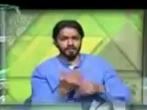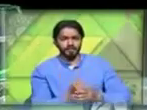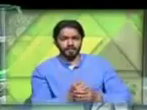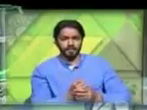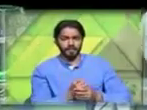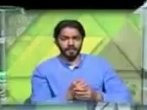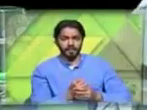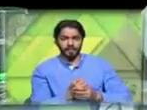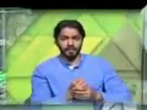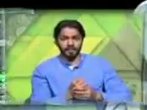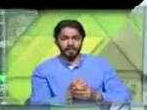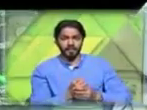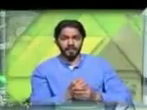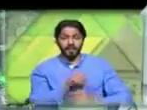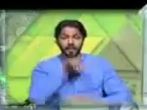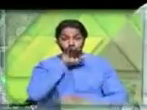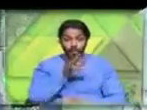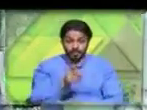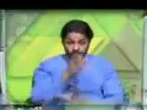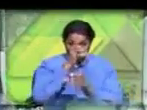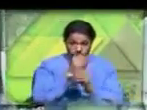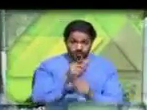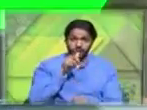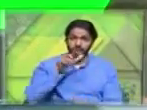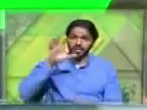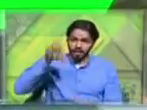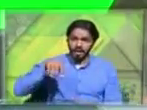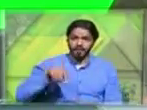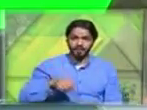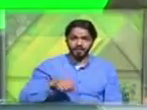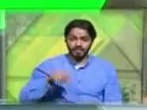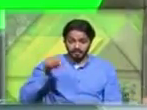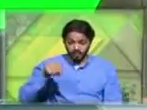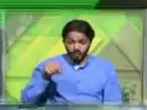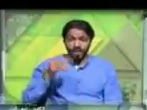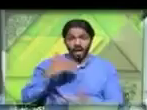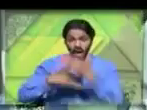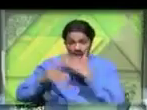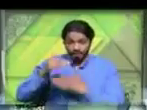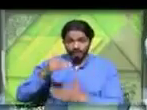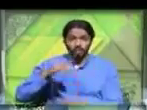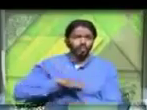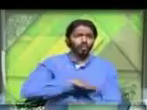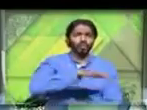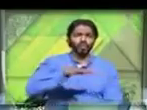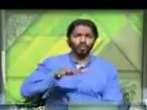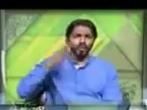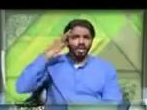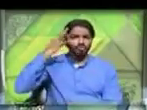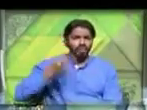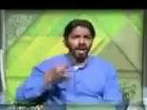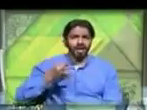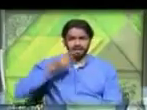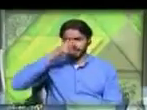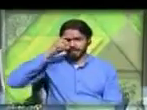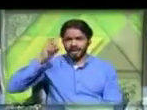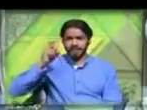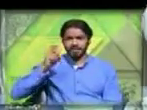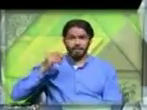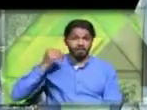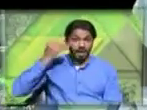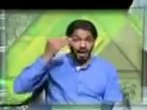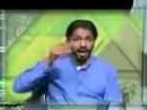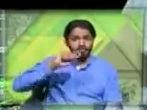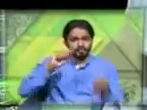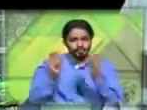خير؟ قال: نعم، وفيه دخن. وما دخنه؟ قال حذيفة: قلت: وما دخنه؟ قال: قوم